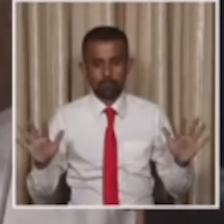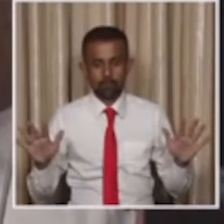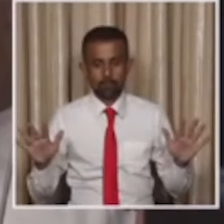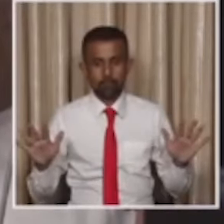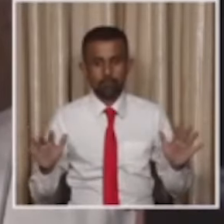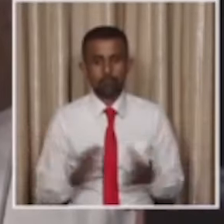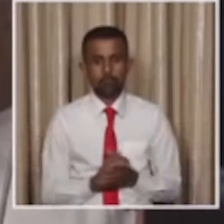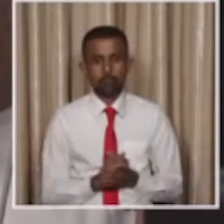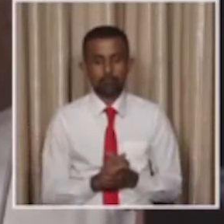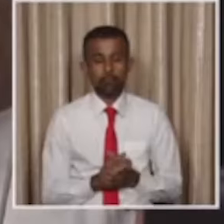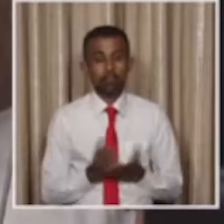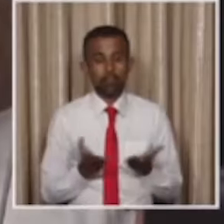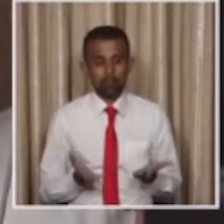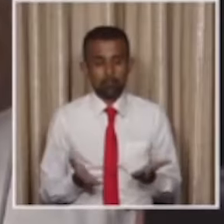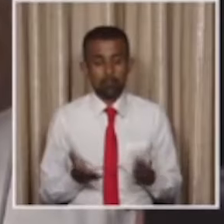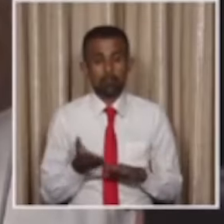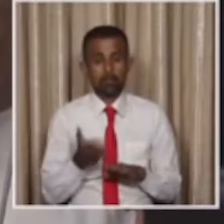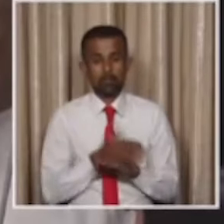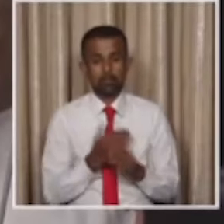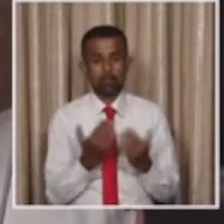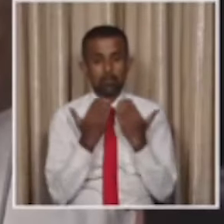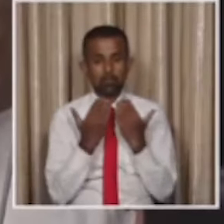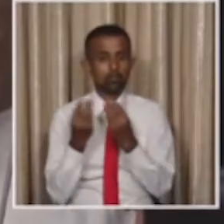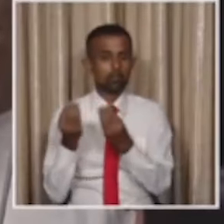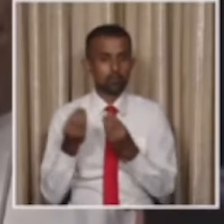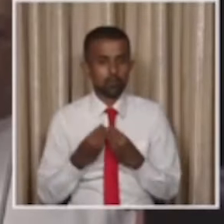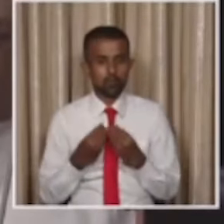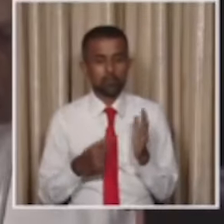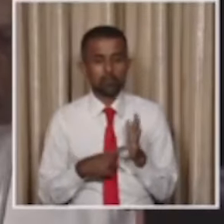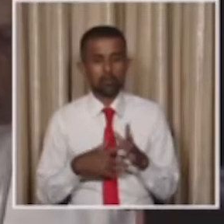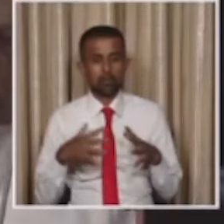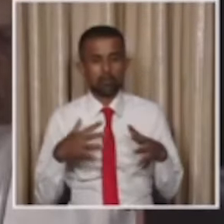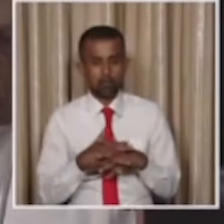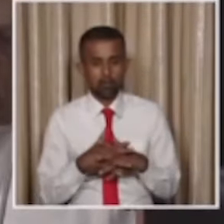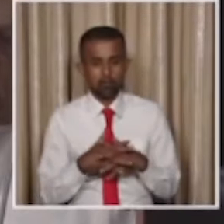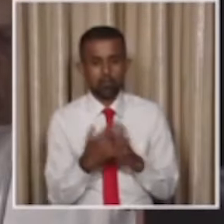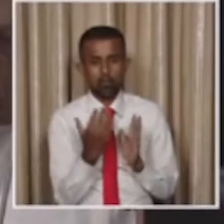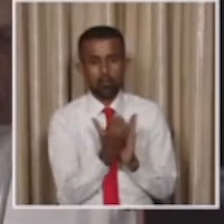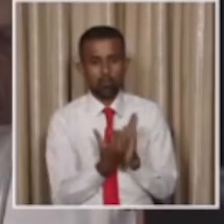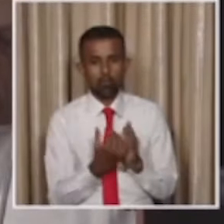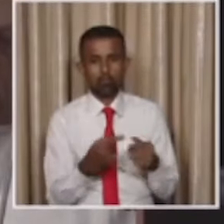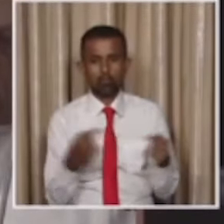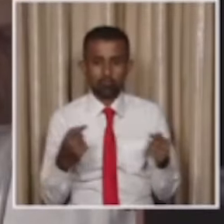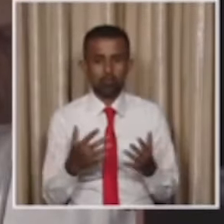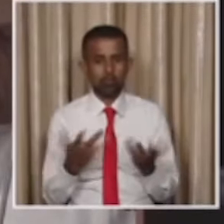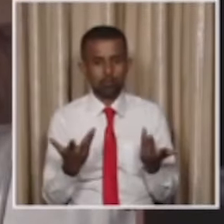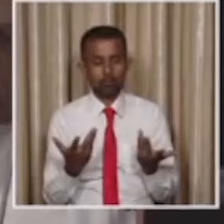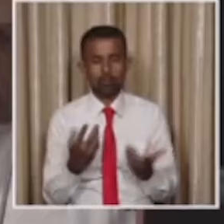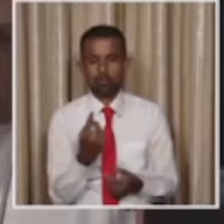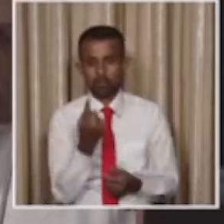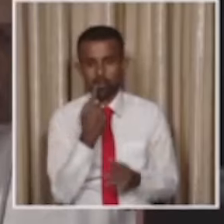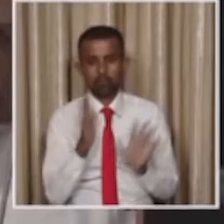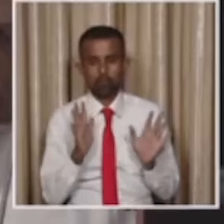එහෙනම් මෙතන තියෙන්නේ ඒක ඉස්සෙල්ලා උපදේශයක් දෙන්න නීතිය ව්‍යවස්ථා විරෝධය නැද්ද කියලා. මේ අපි